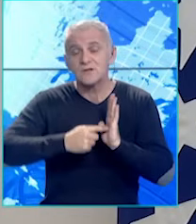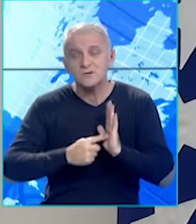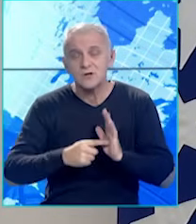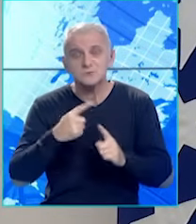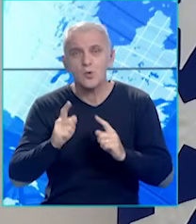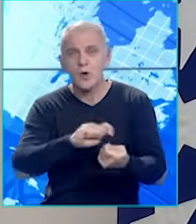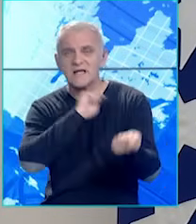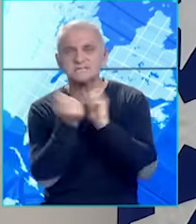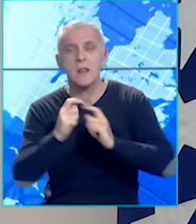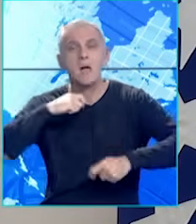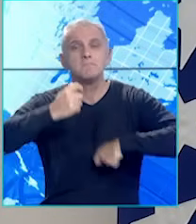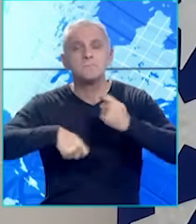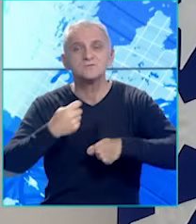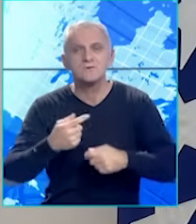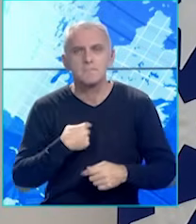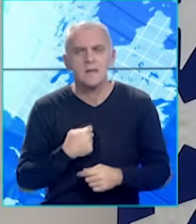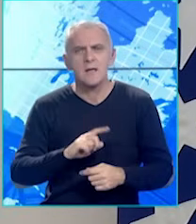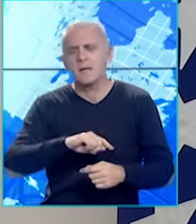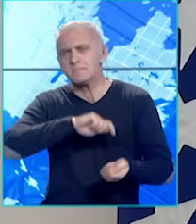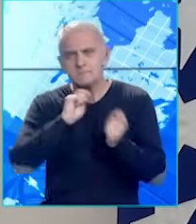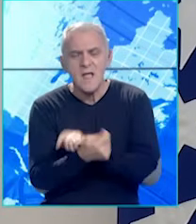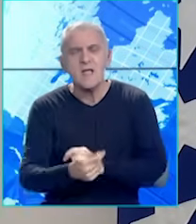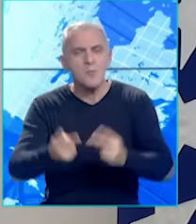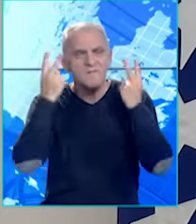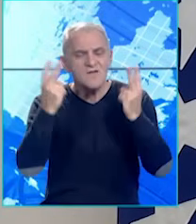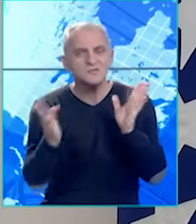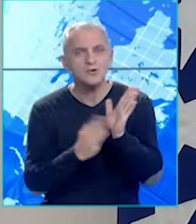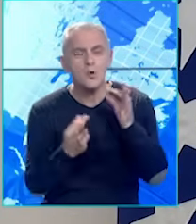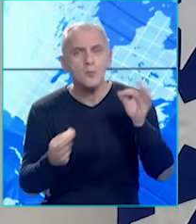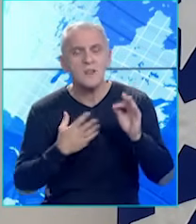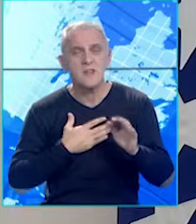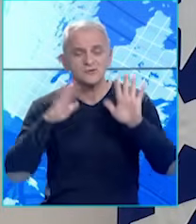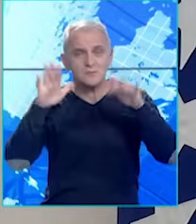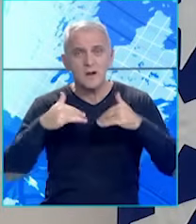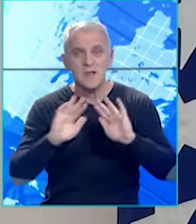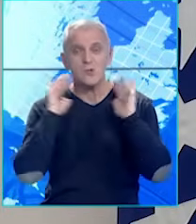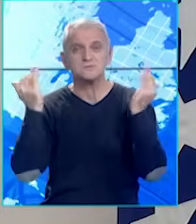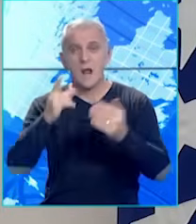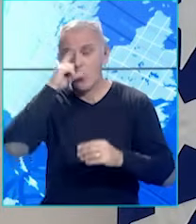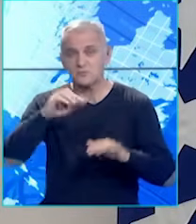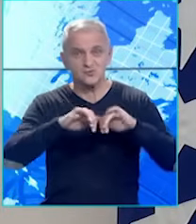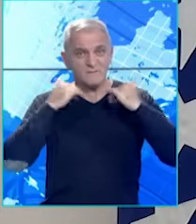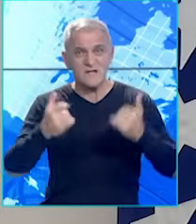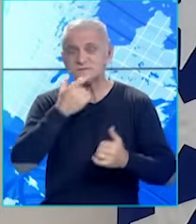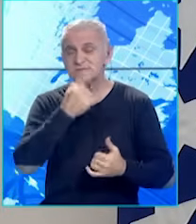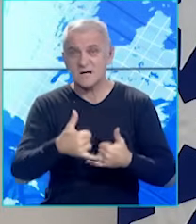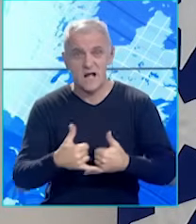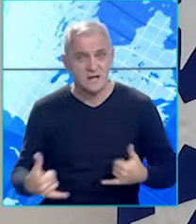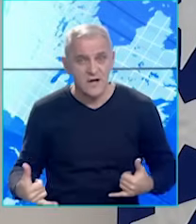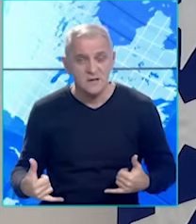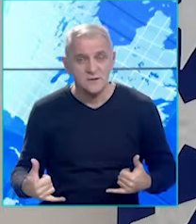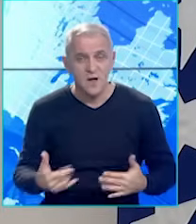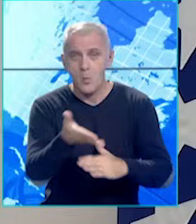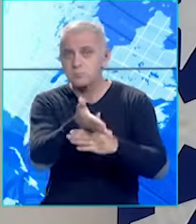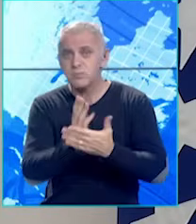tiče izmjene poslovnika. Dakle, mijenjamo ključni dokument našeg parlamenta u sali opštinskog vijeća Stari grad gdje